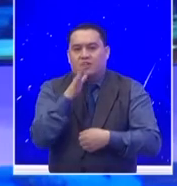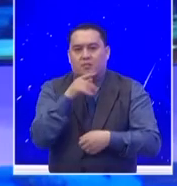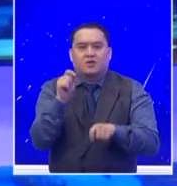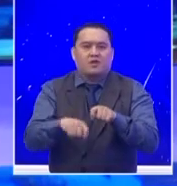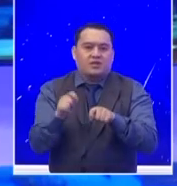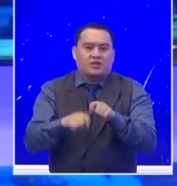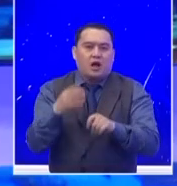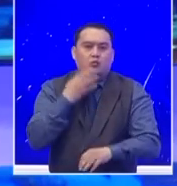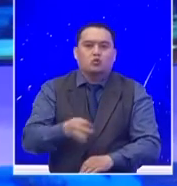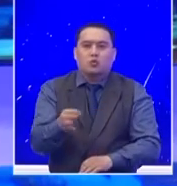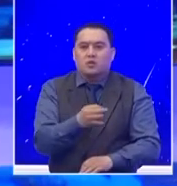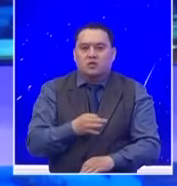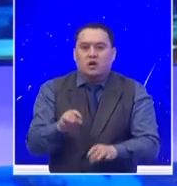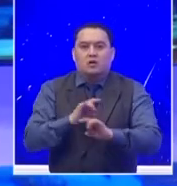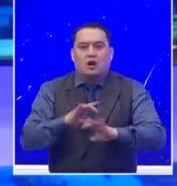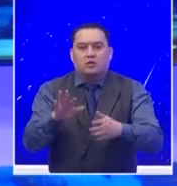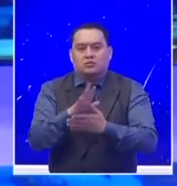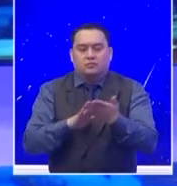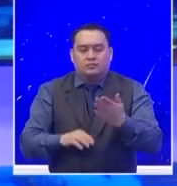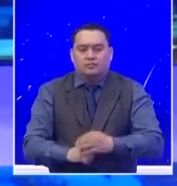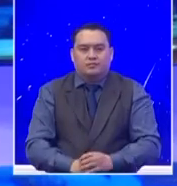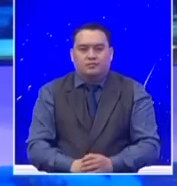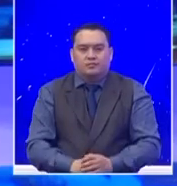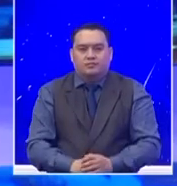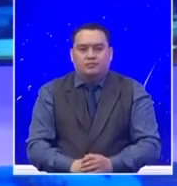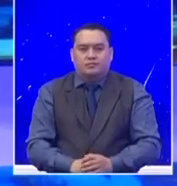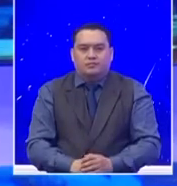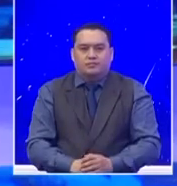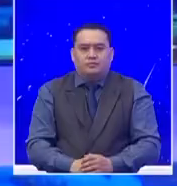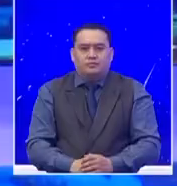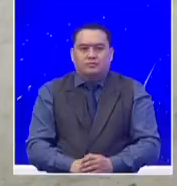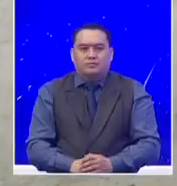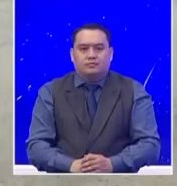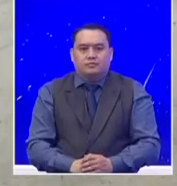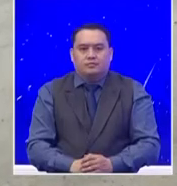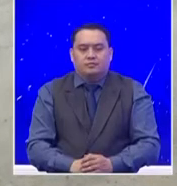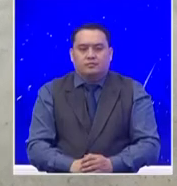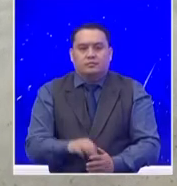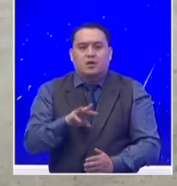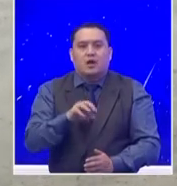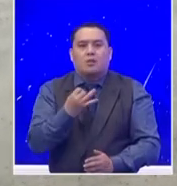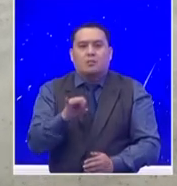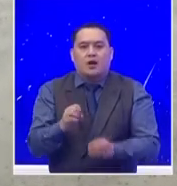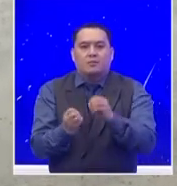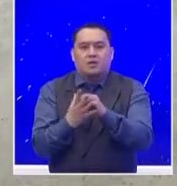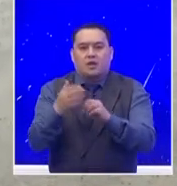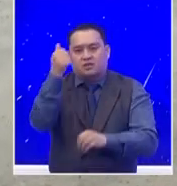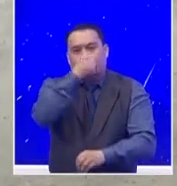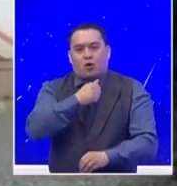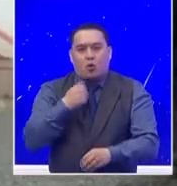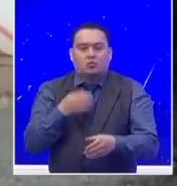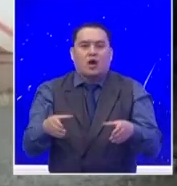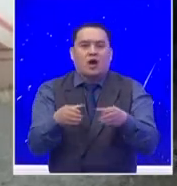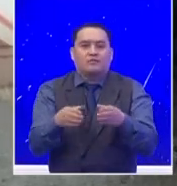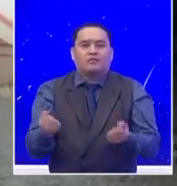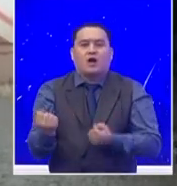проверки в Алматинской области, расскажет наш собственный корреспондент. В мае 2019 года при Комитете